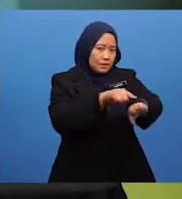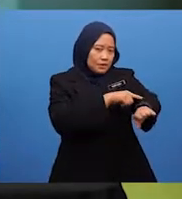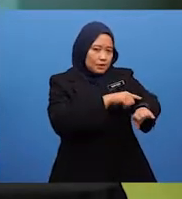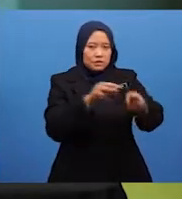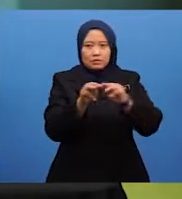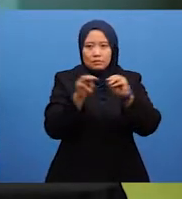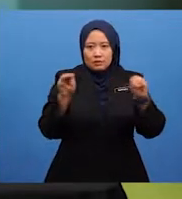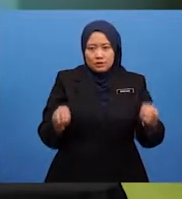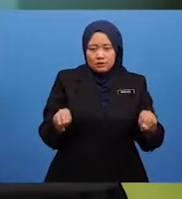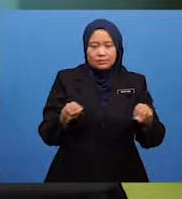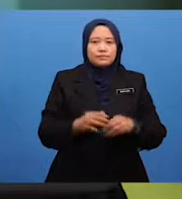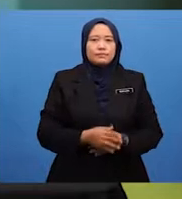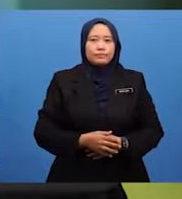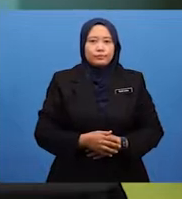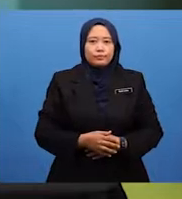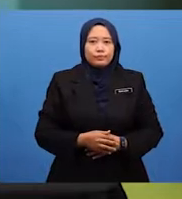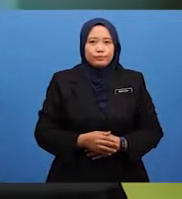Mari kita jawab beberapa soalan.